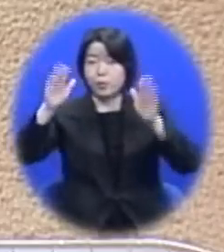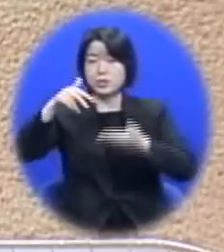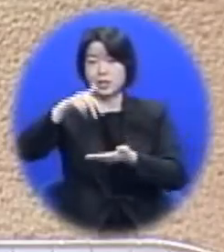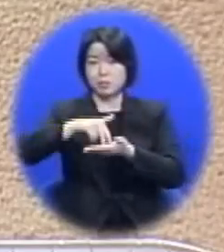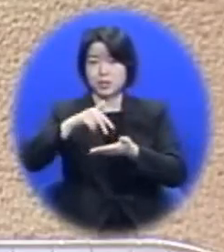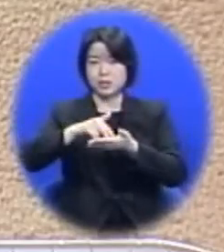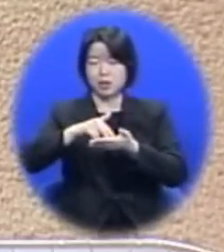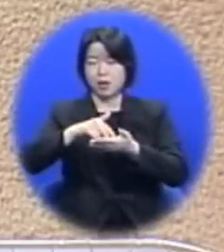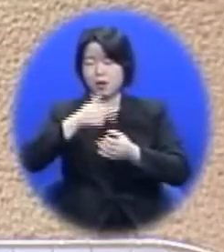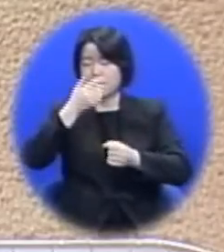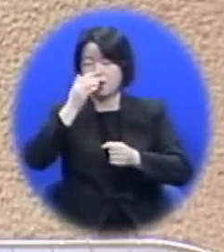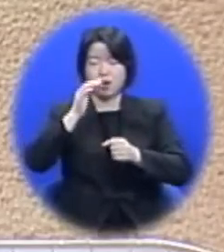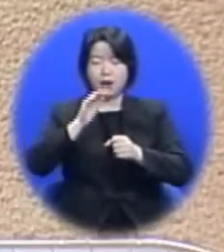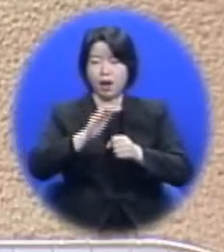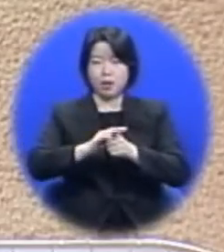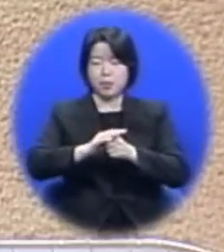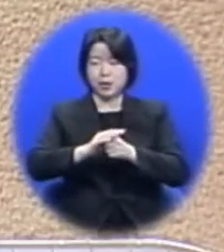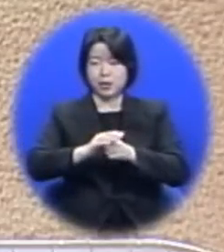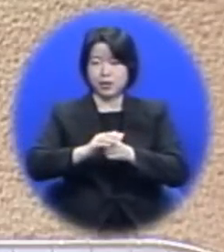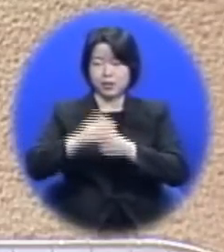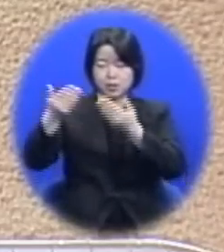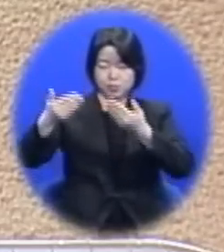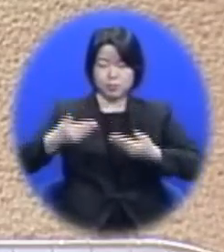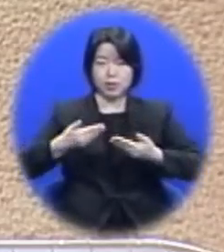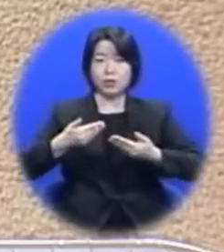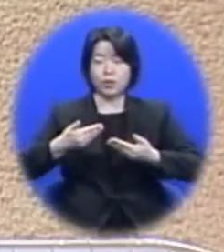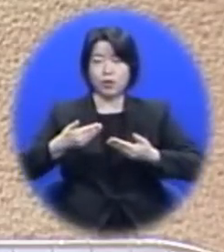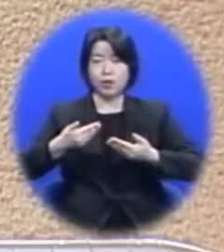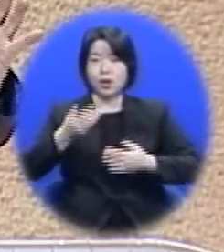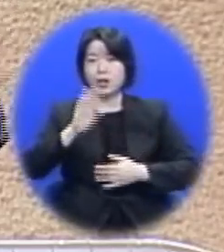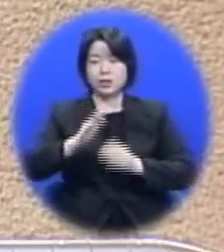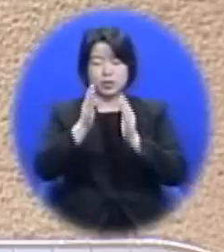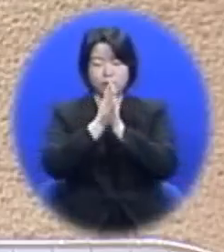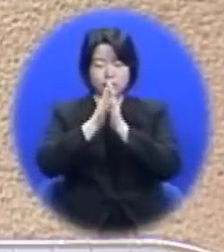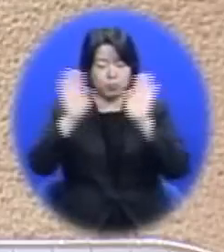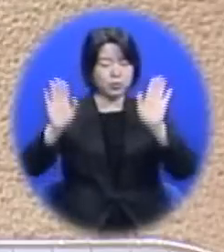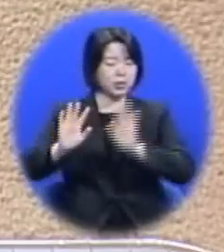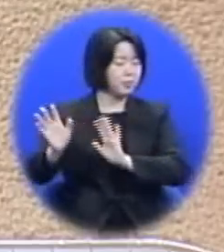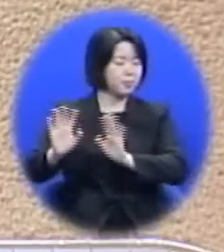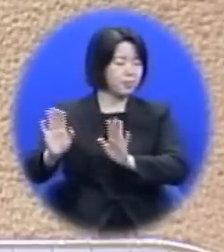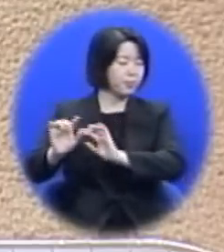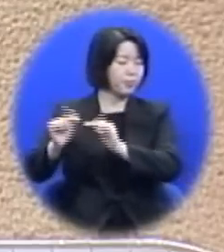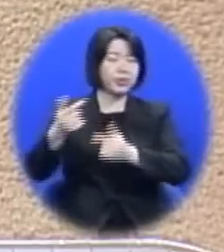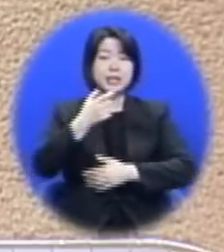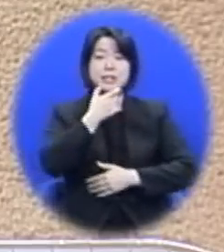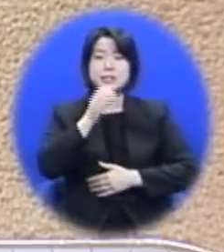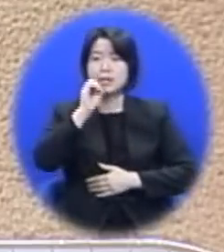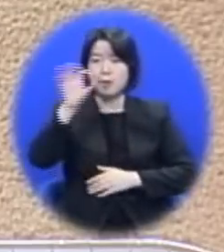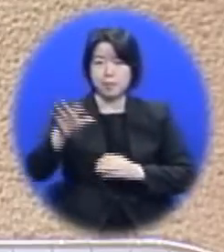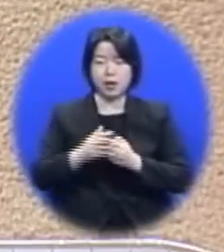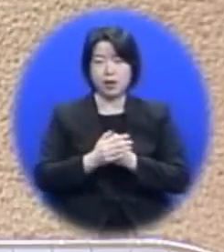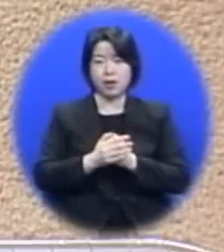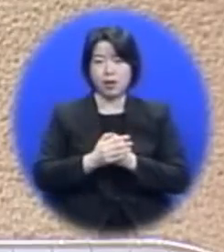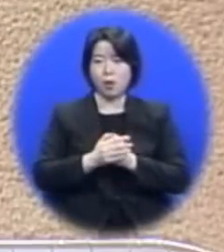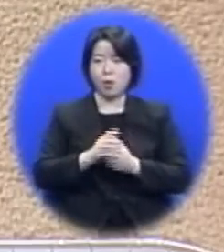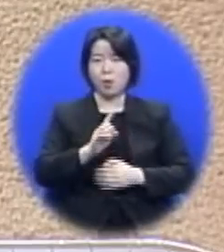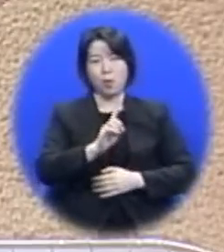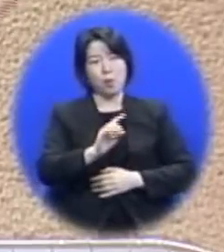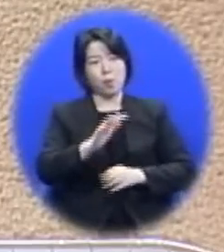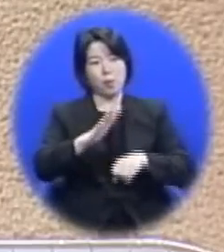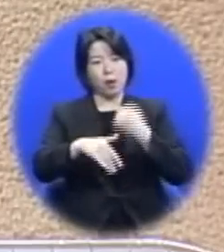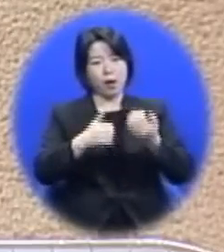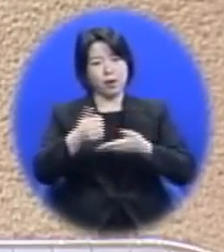막힌 제안을 받은 겁니다. 하나님으로부터. 근데 모세는 거절했습니다. 아니 세상에 하나님의 이